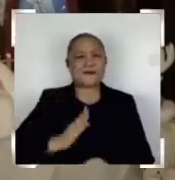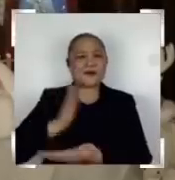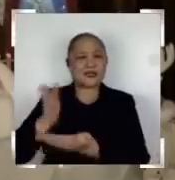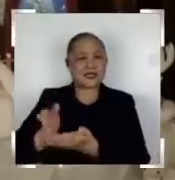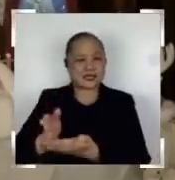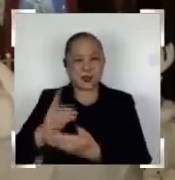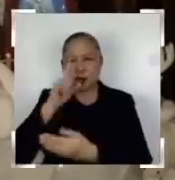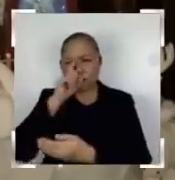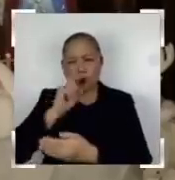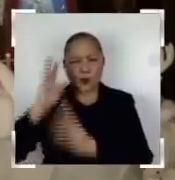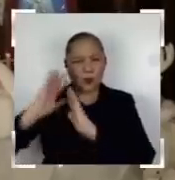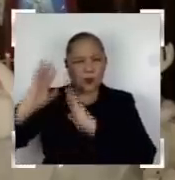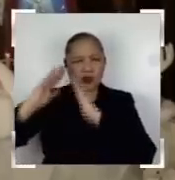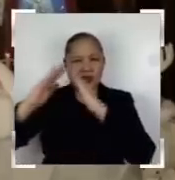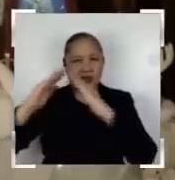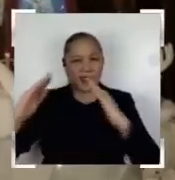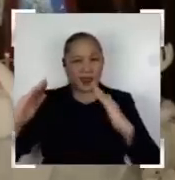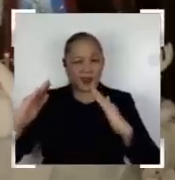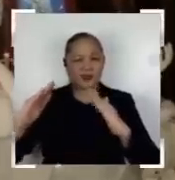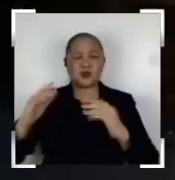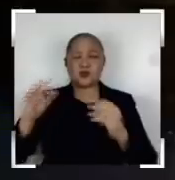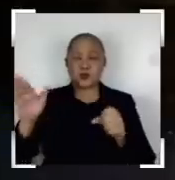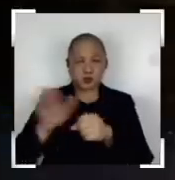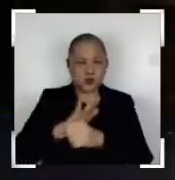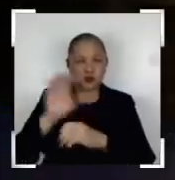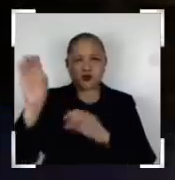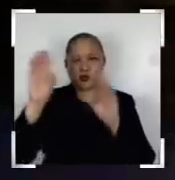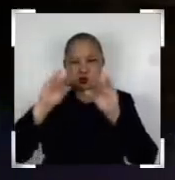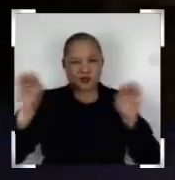puno ng Christmas decor.